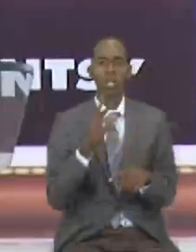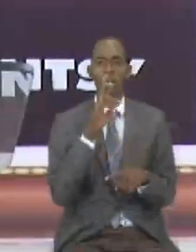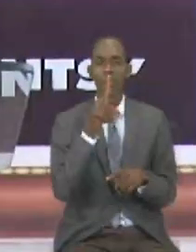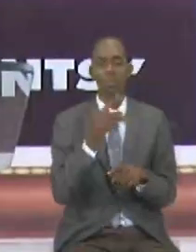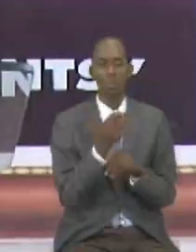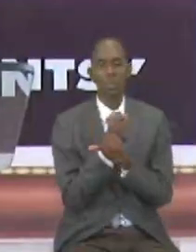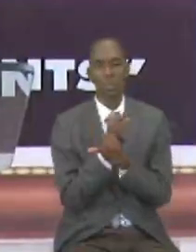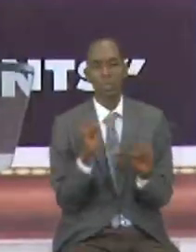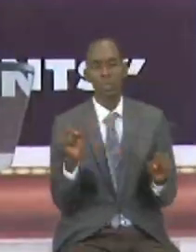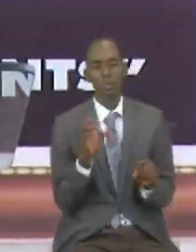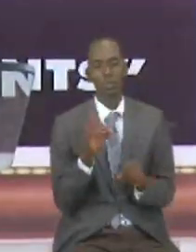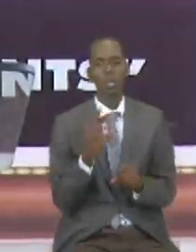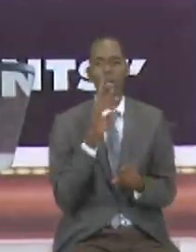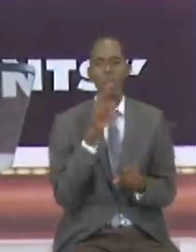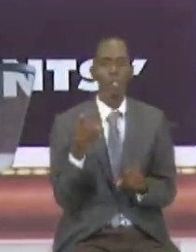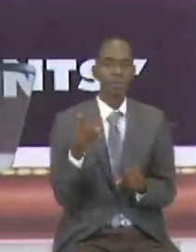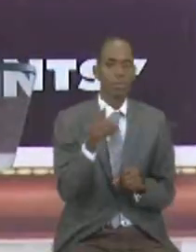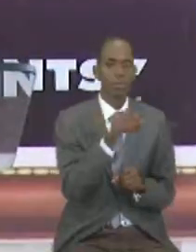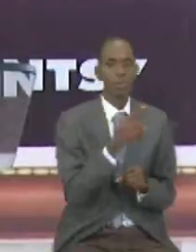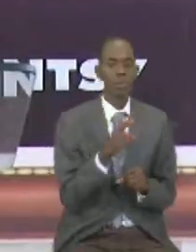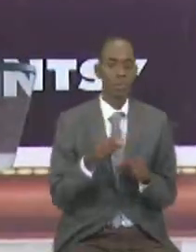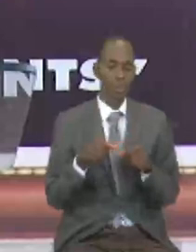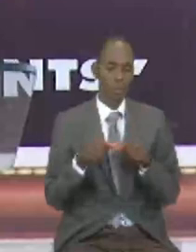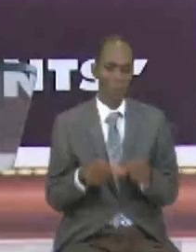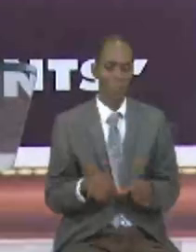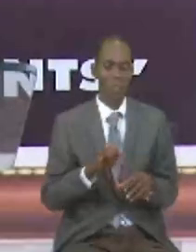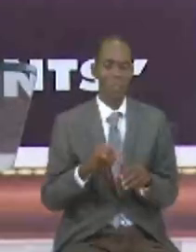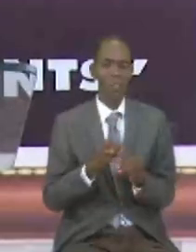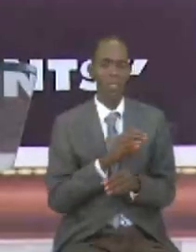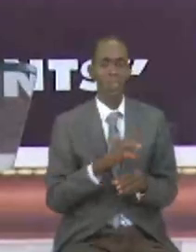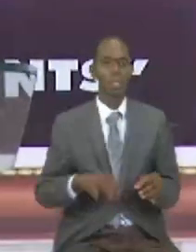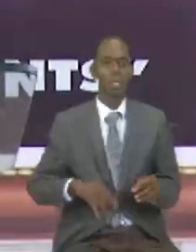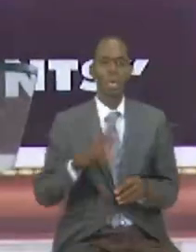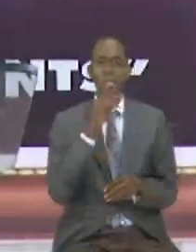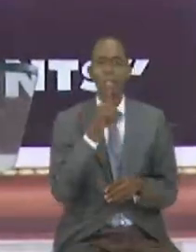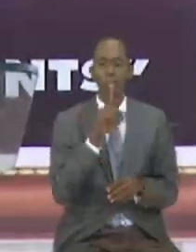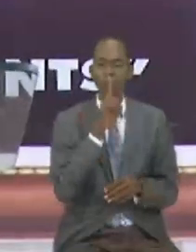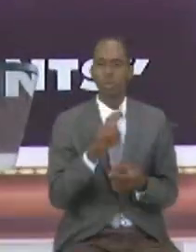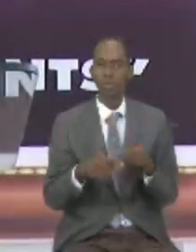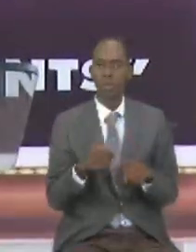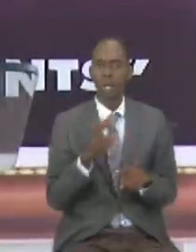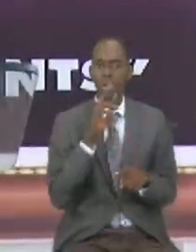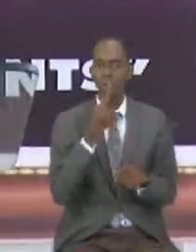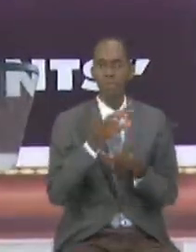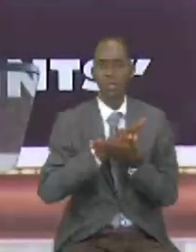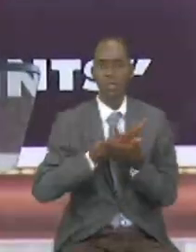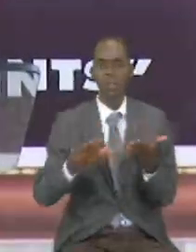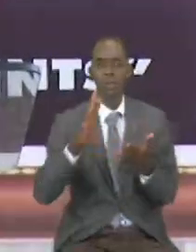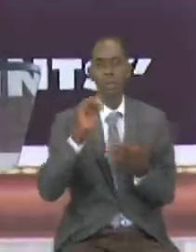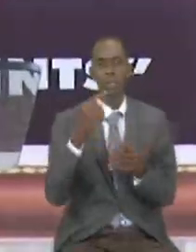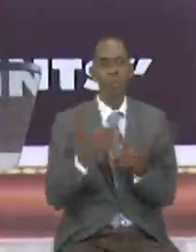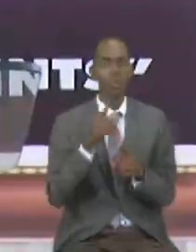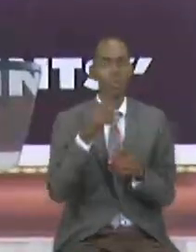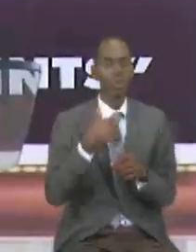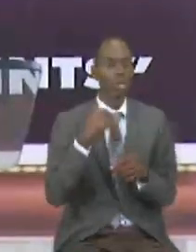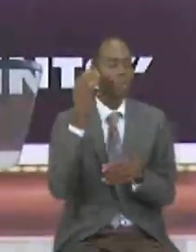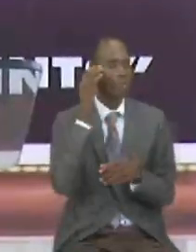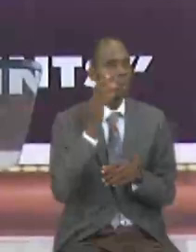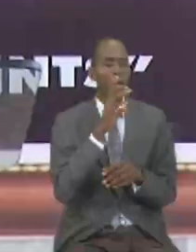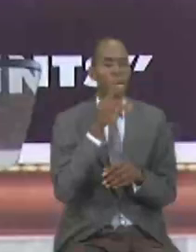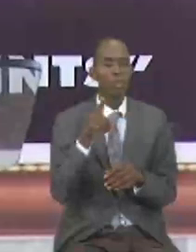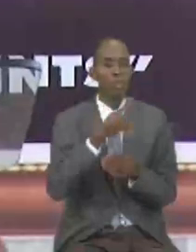Es-tu converti? Es-tu un véritable ami? Est-ce que tu demeures en Christ? Es-tu un vrai ami? Est-ce que tu es purifié par la parole qui